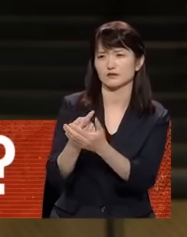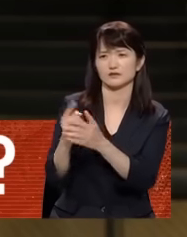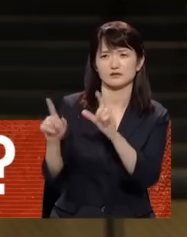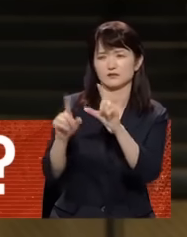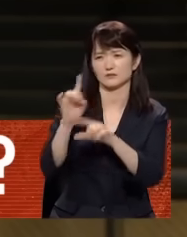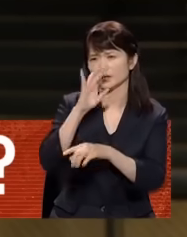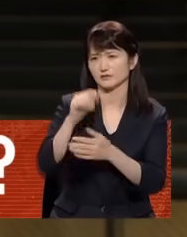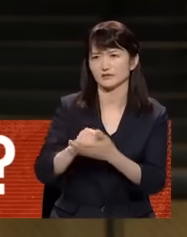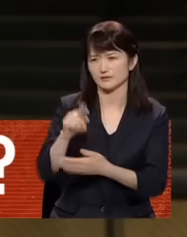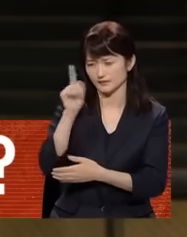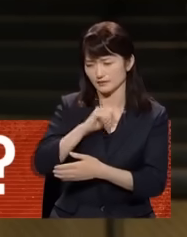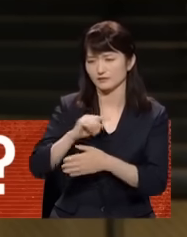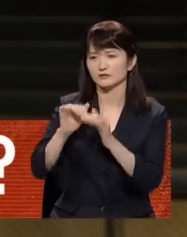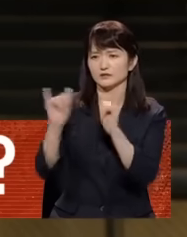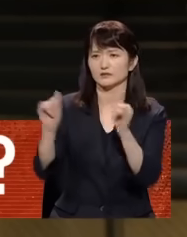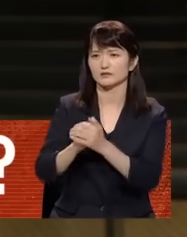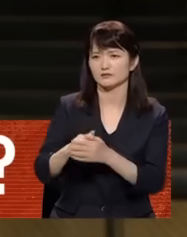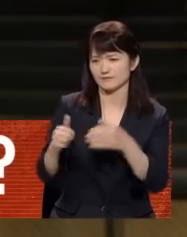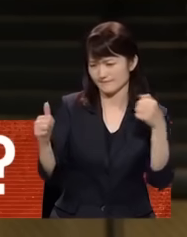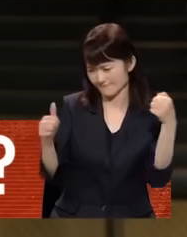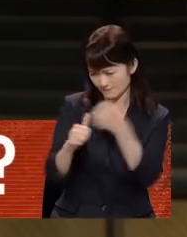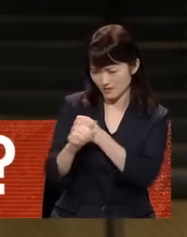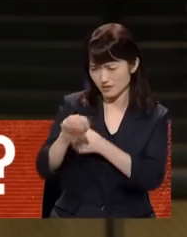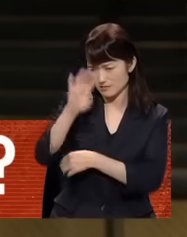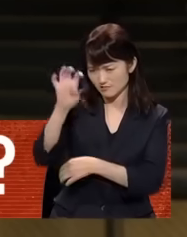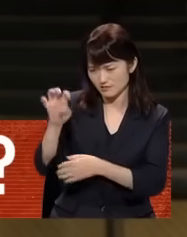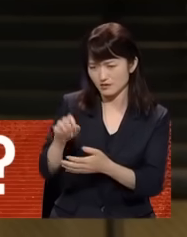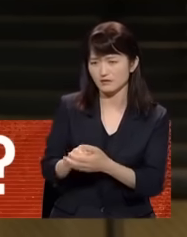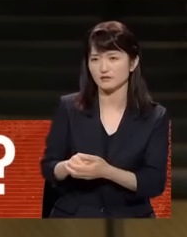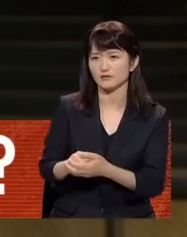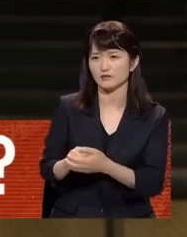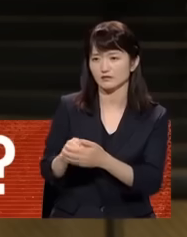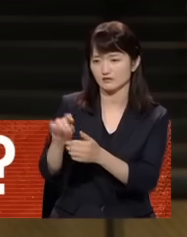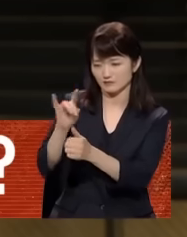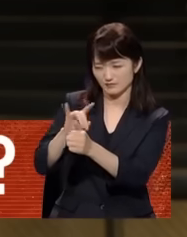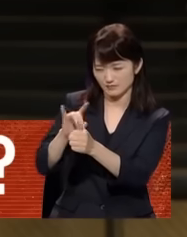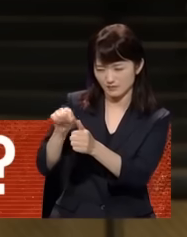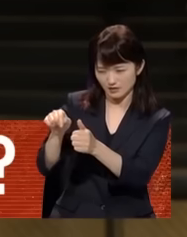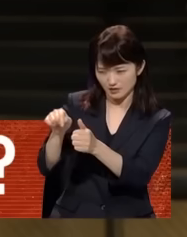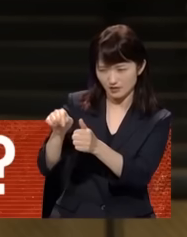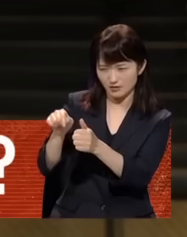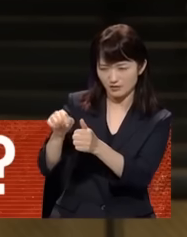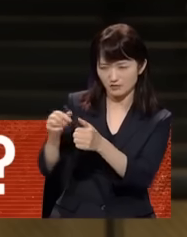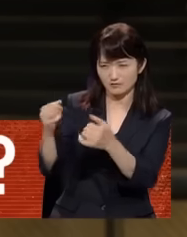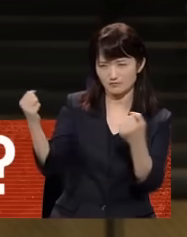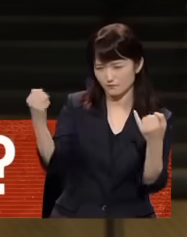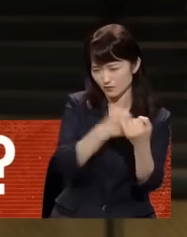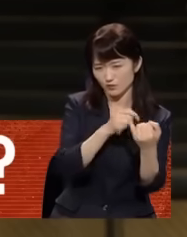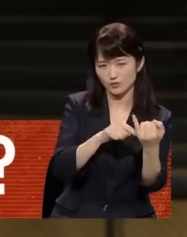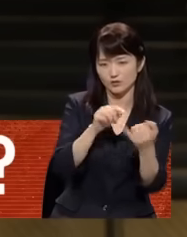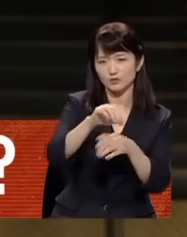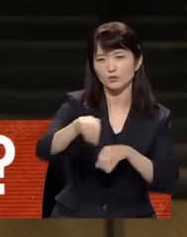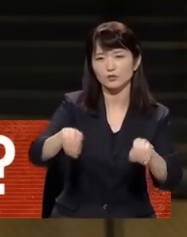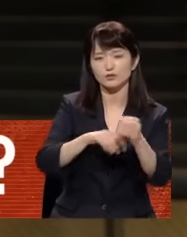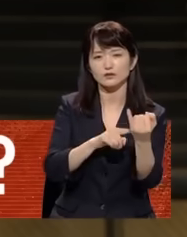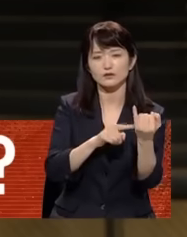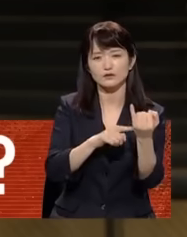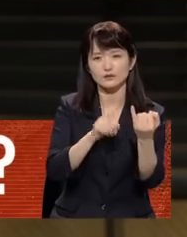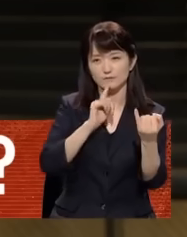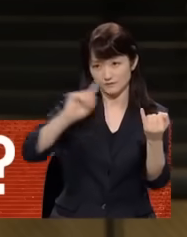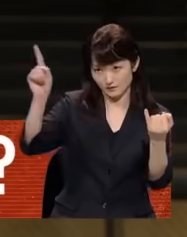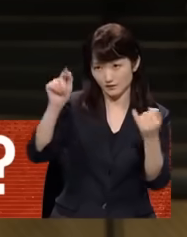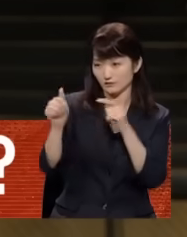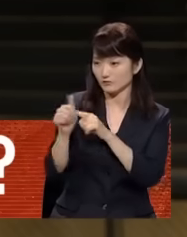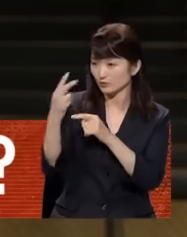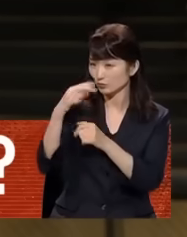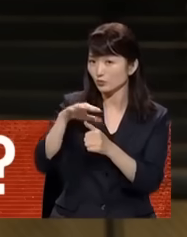사람입니다 폭행을 반복하고 교묘하게 폭행을 하면서 오히려 적반하장으로 아내를 신고하고 그런 사람을 왜